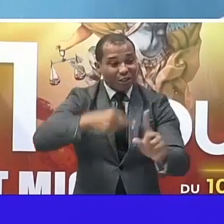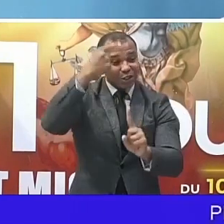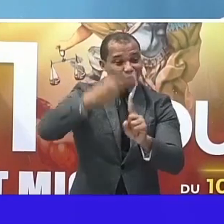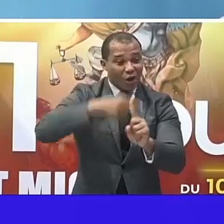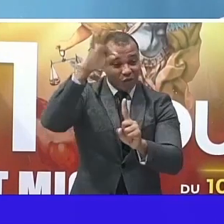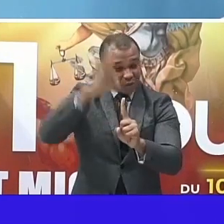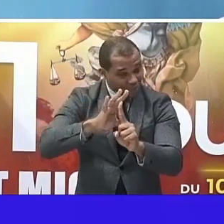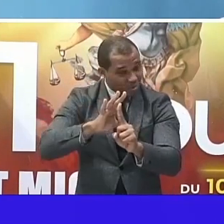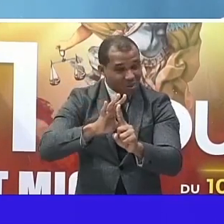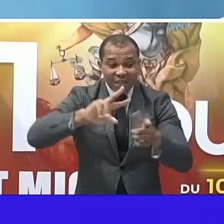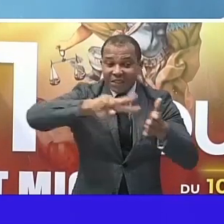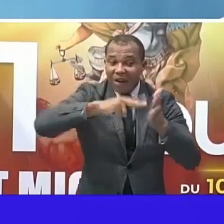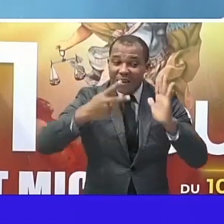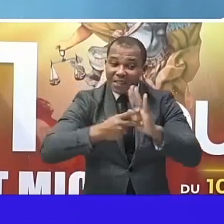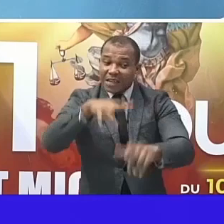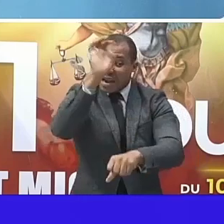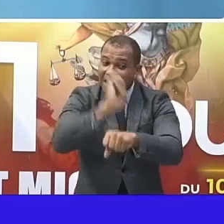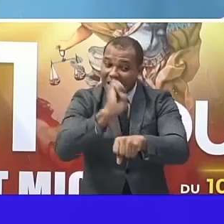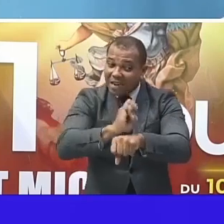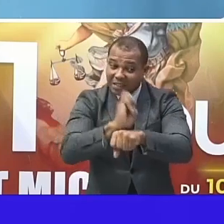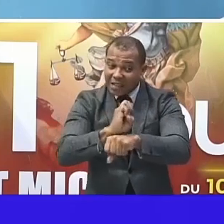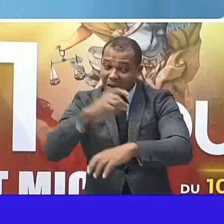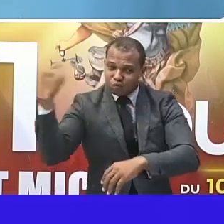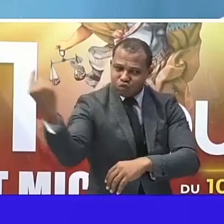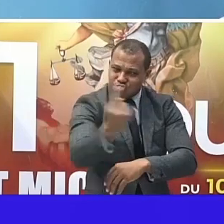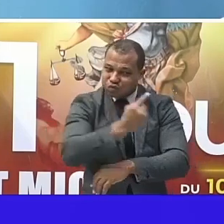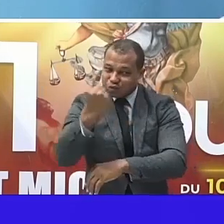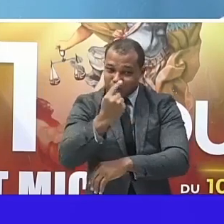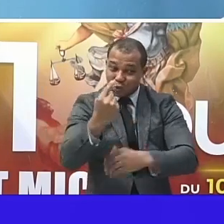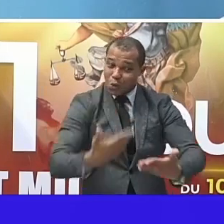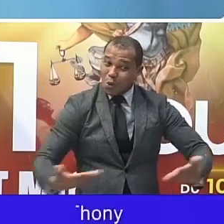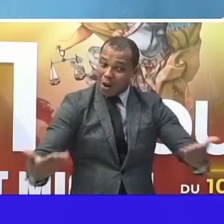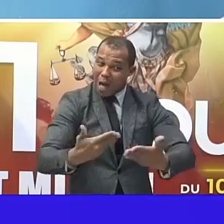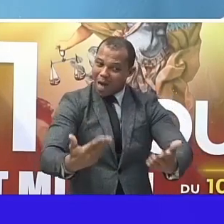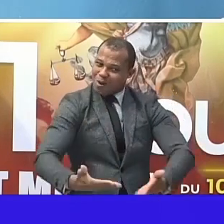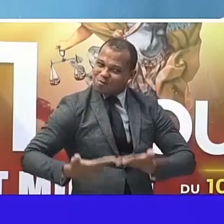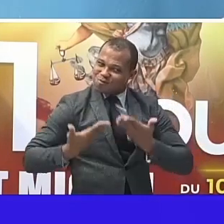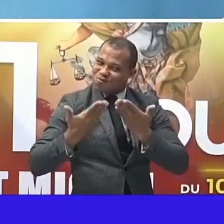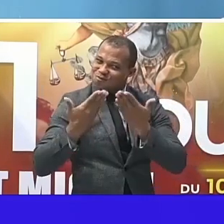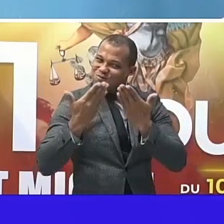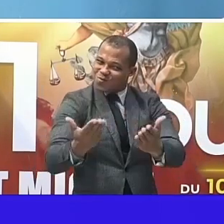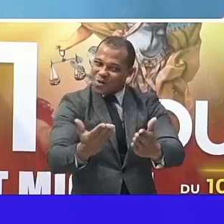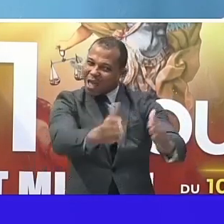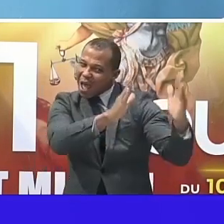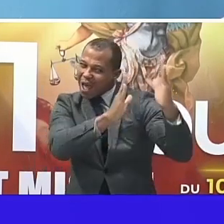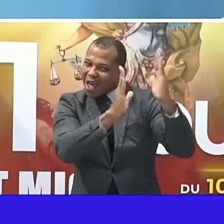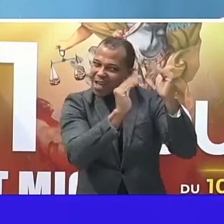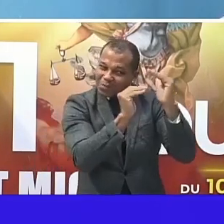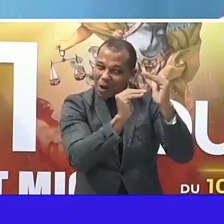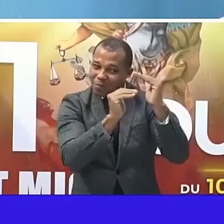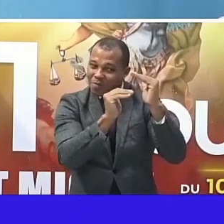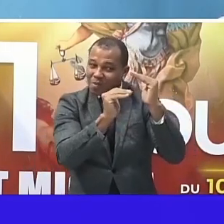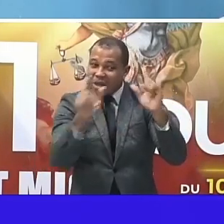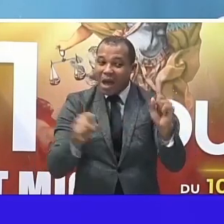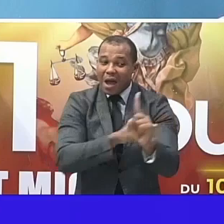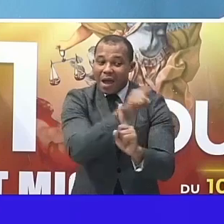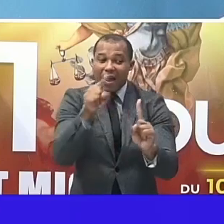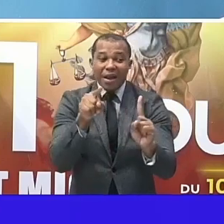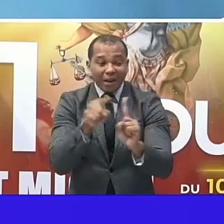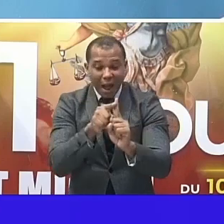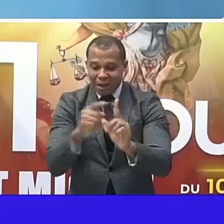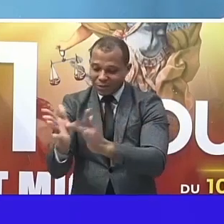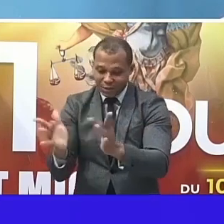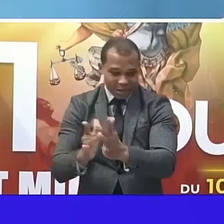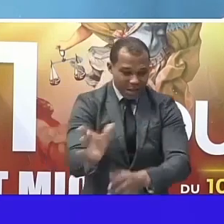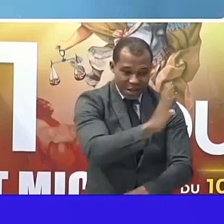li porter signe espérance là tout côté. Lorsque Jésus déclarait vous êtes le